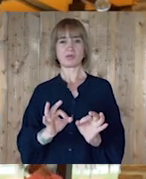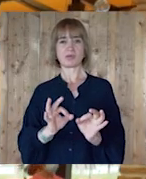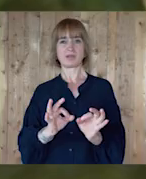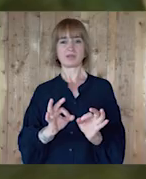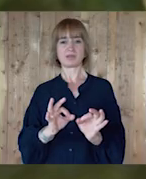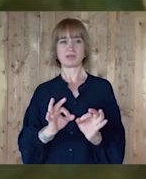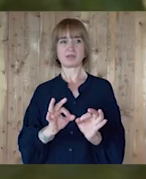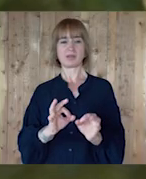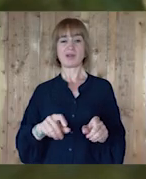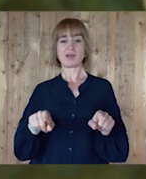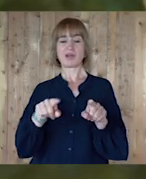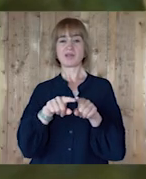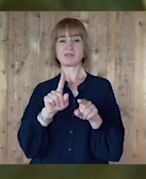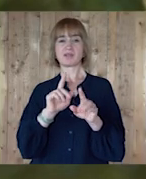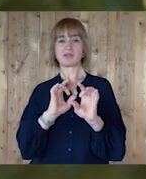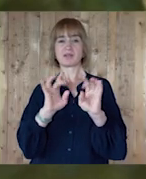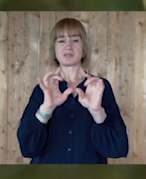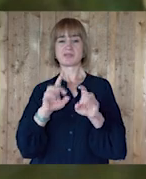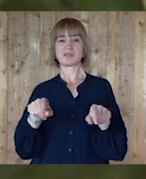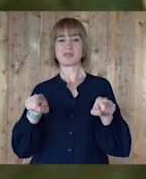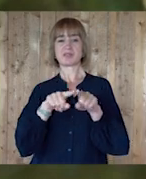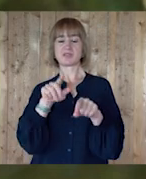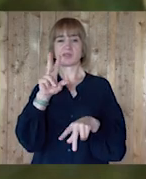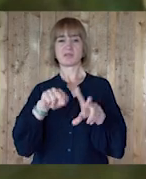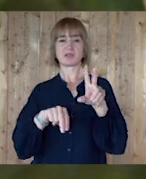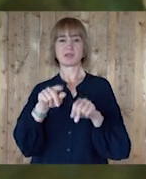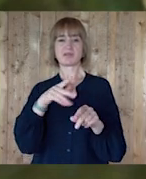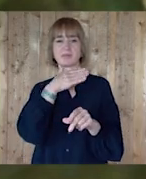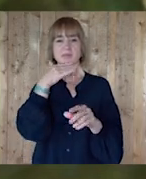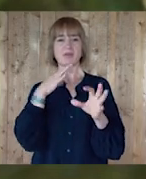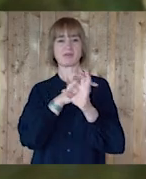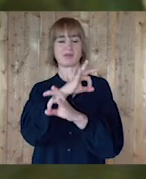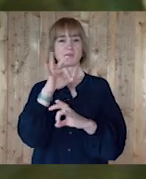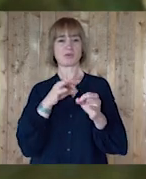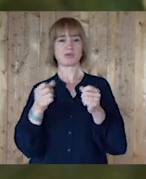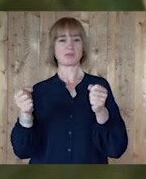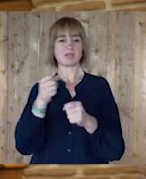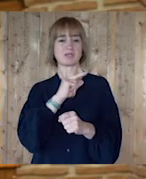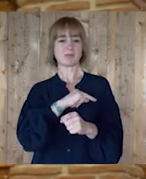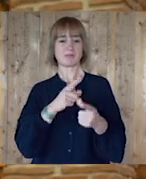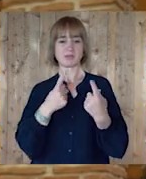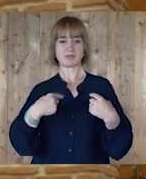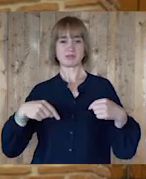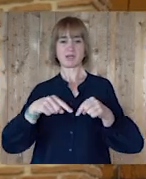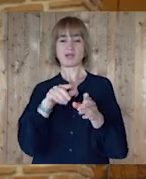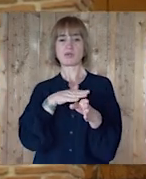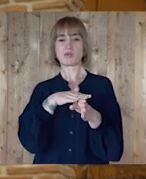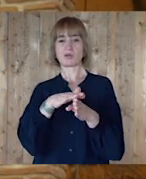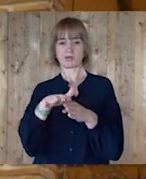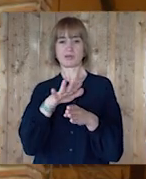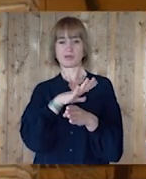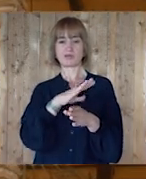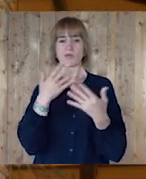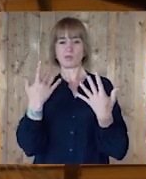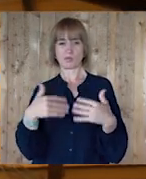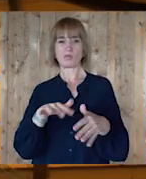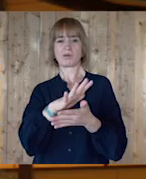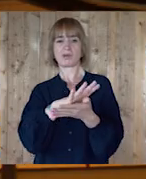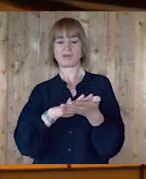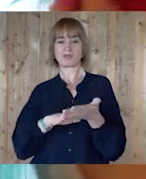საზოგადოებასთან. Სწორედ ზემო აღნიშნულმა განაპირობა ის, რომ არაერთი პროექტი დასაქმების